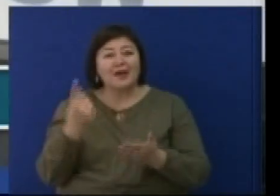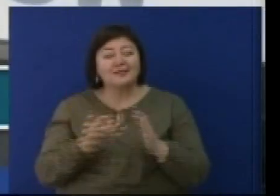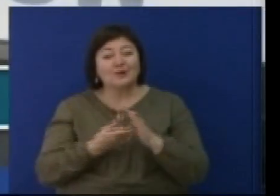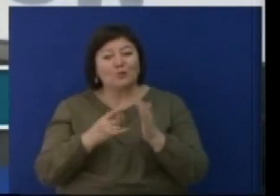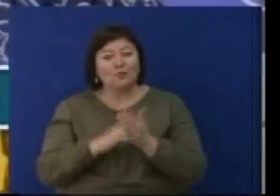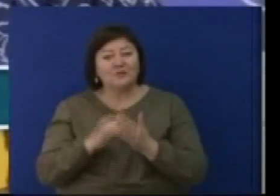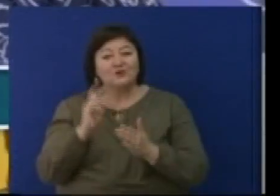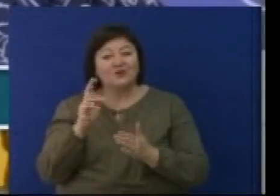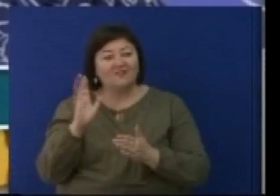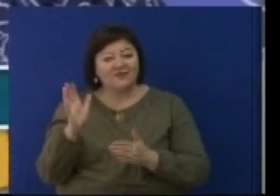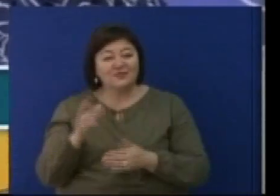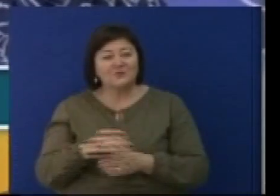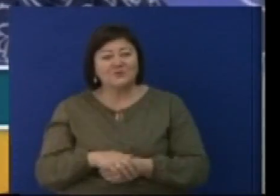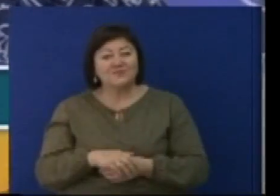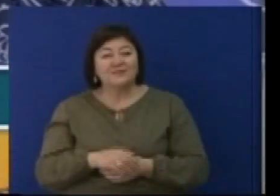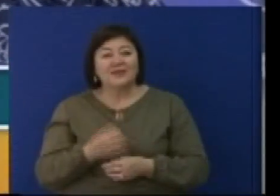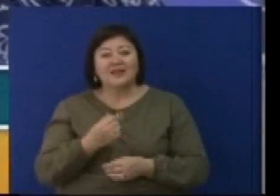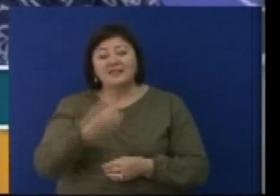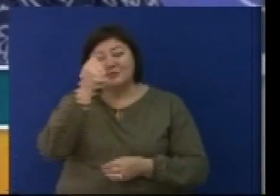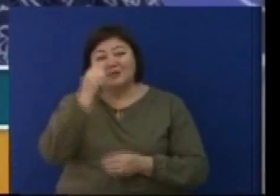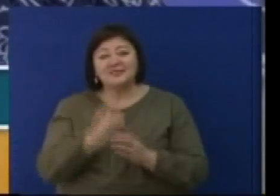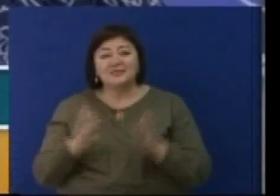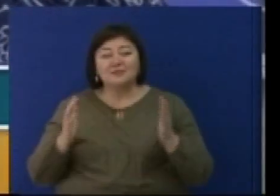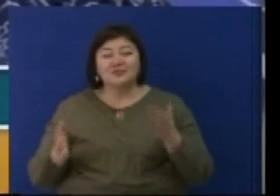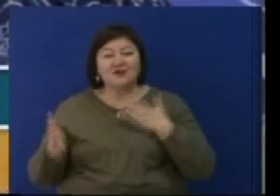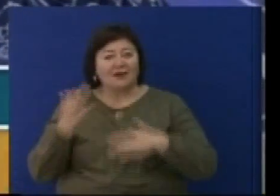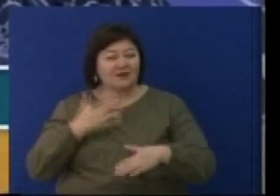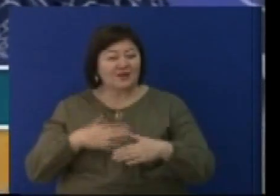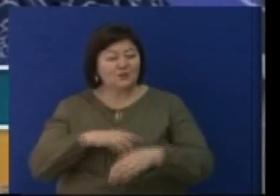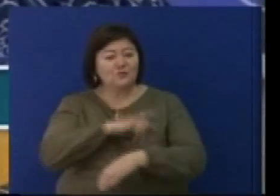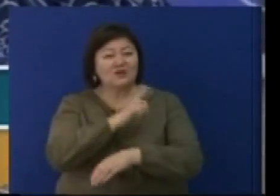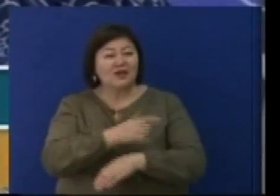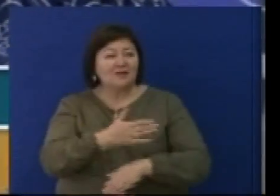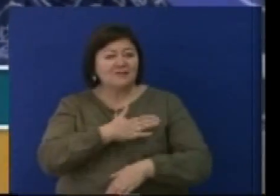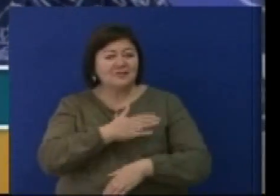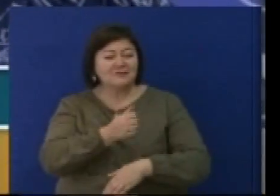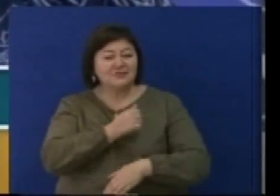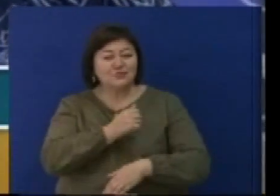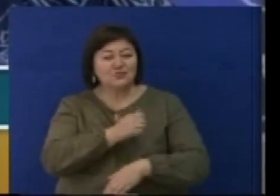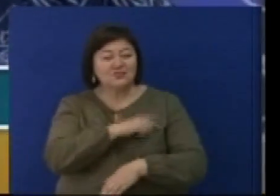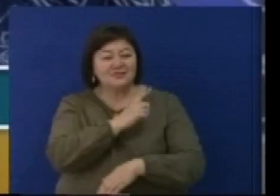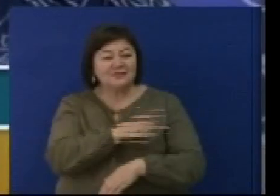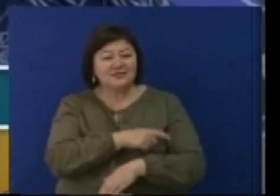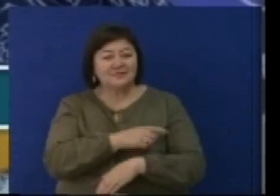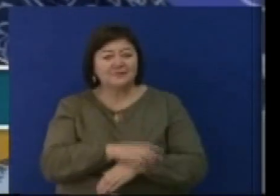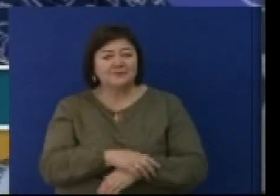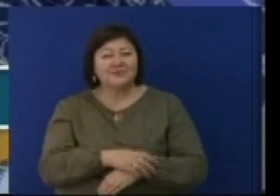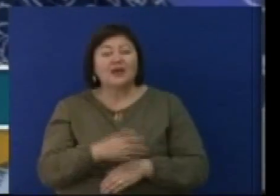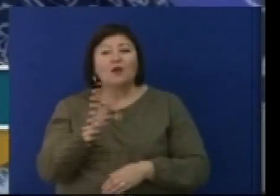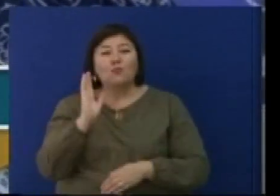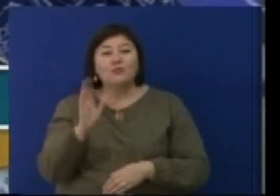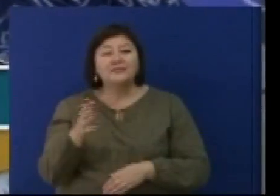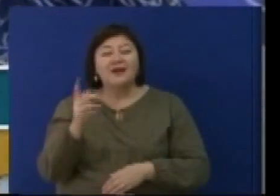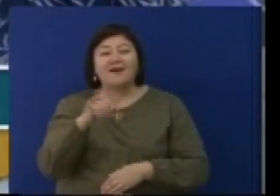екені сөзсіз. Рахмет көп, қуанышымда шек жоқ, жүрегім лүп-лүп етіп тұр. Осындай жетістікке әр Қазақстан